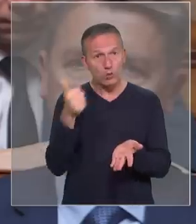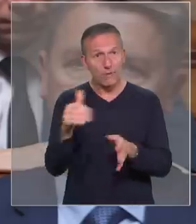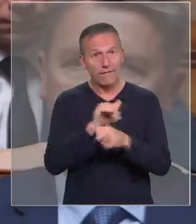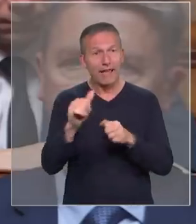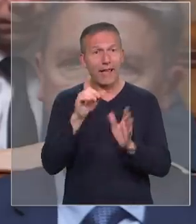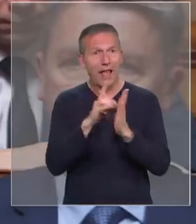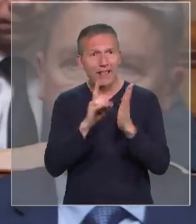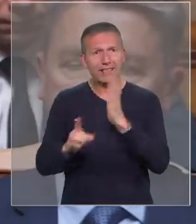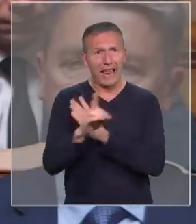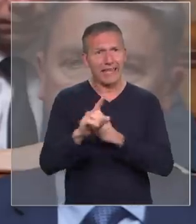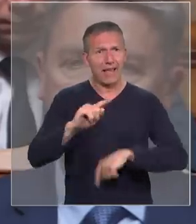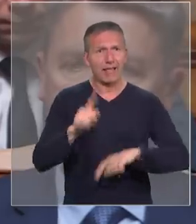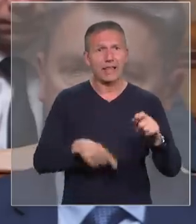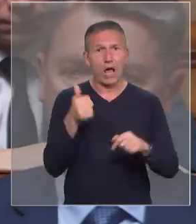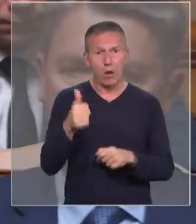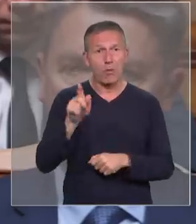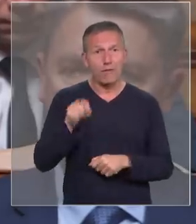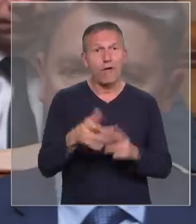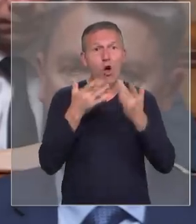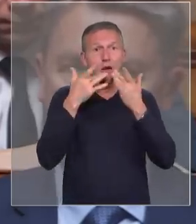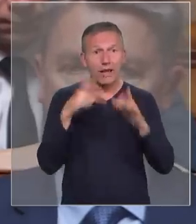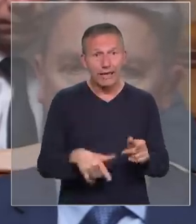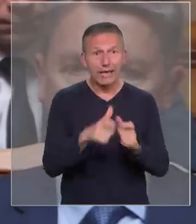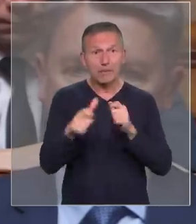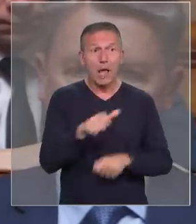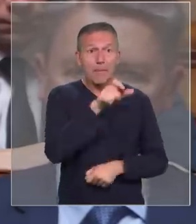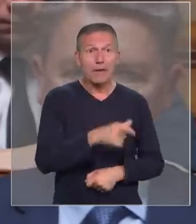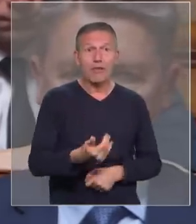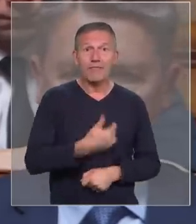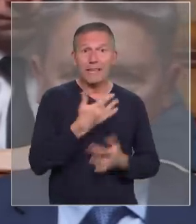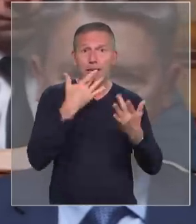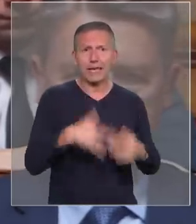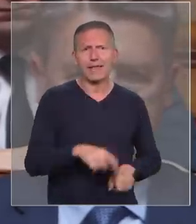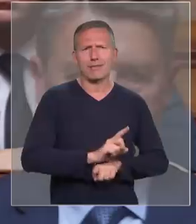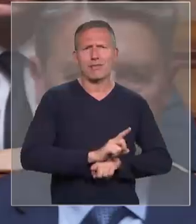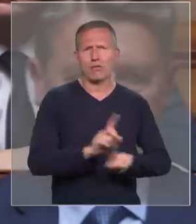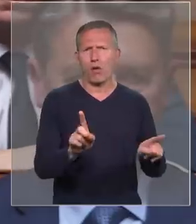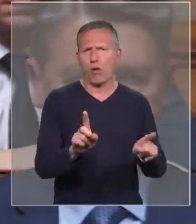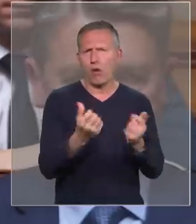délit. C'est à lui qu'il revient de quitter l'établissement, pas à la victime.